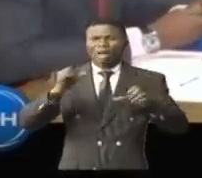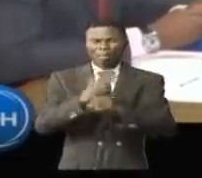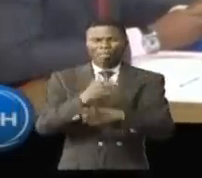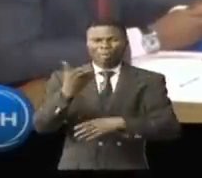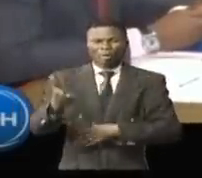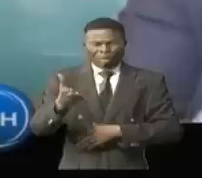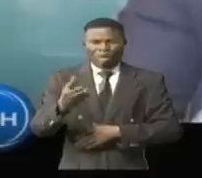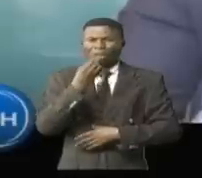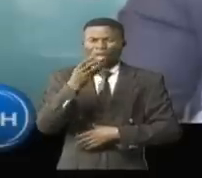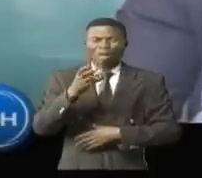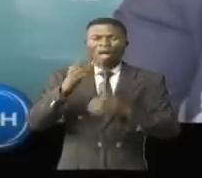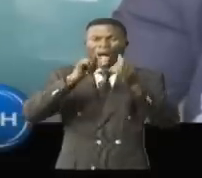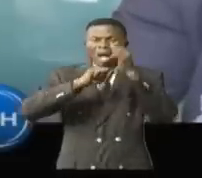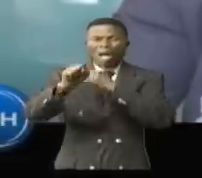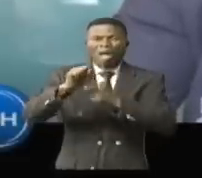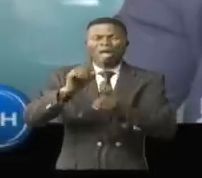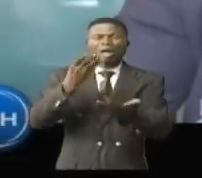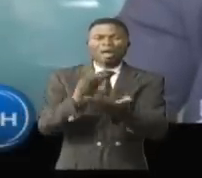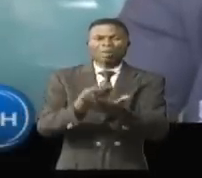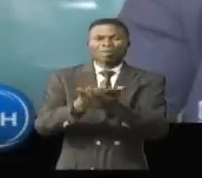Le cas de la programmation budgétaire